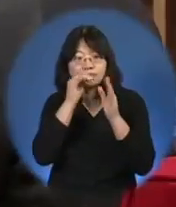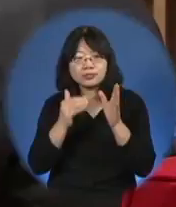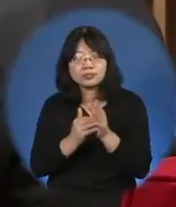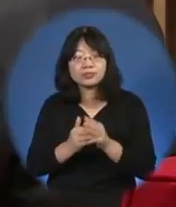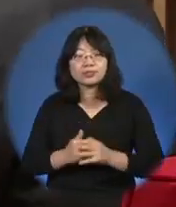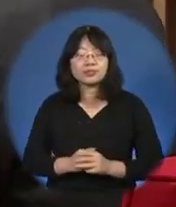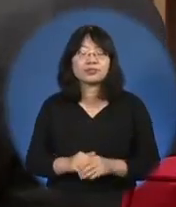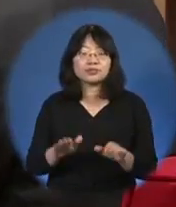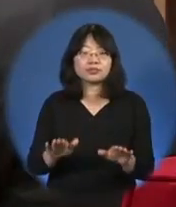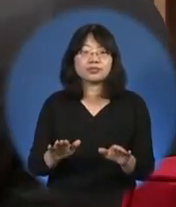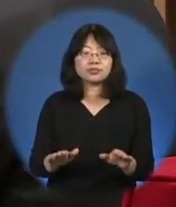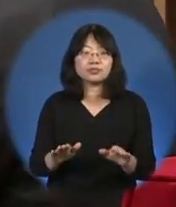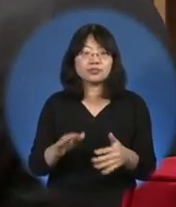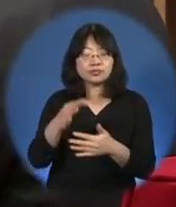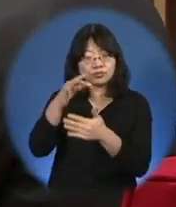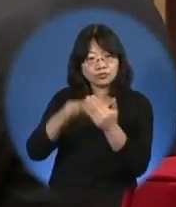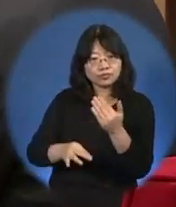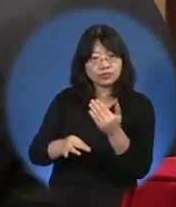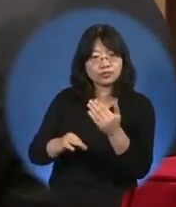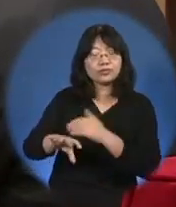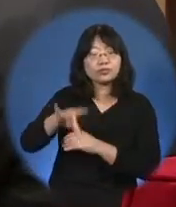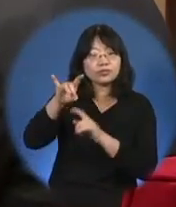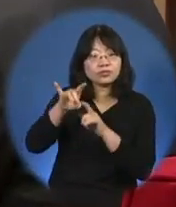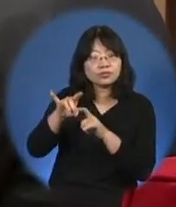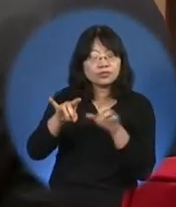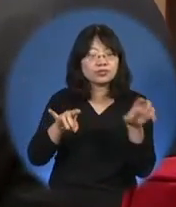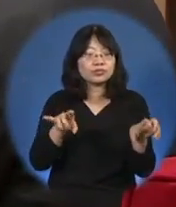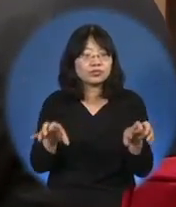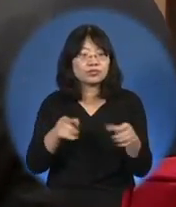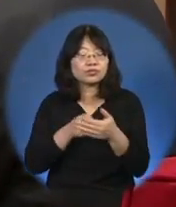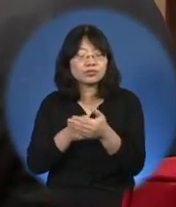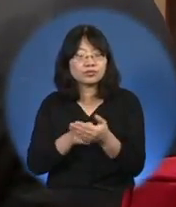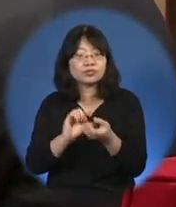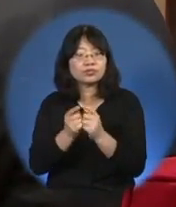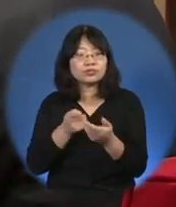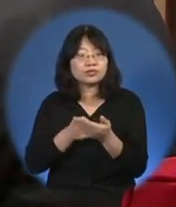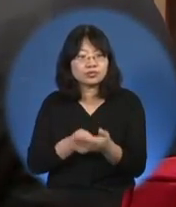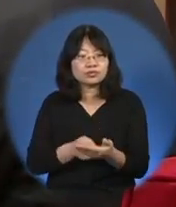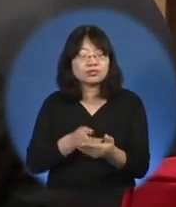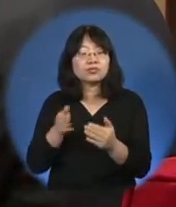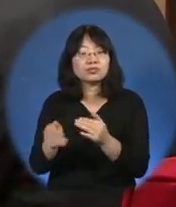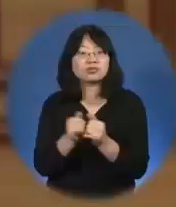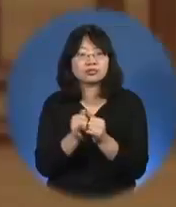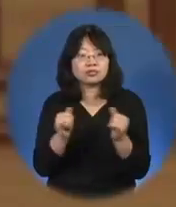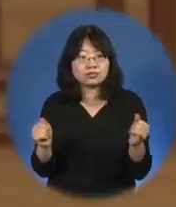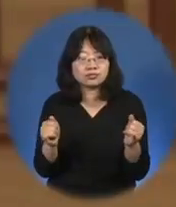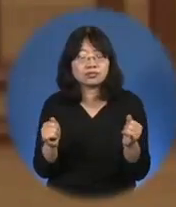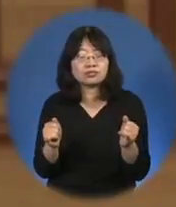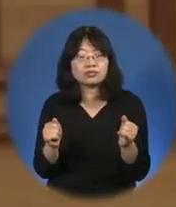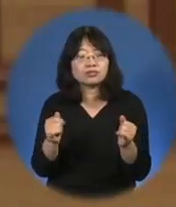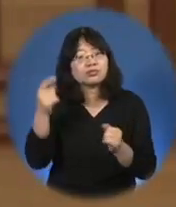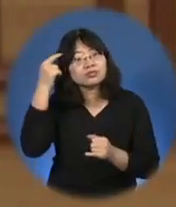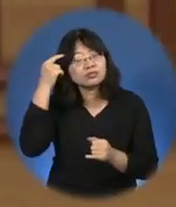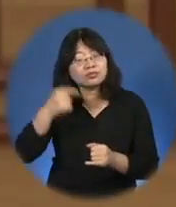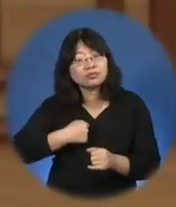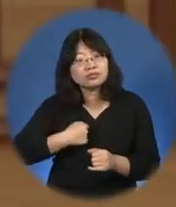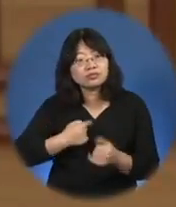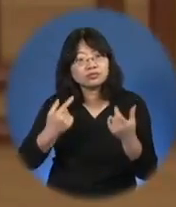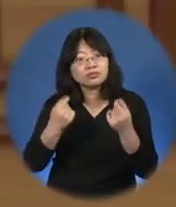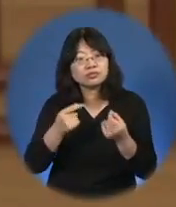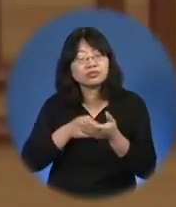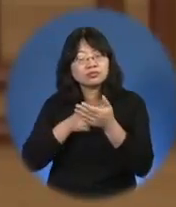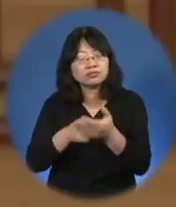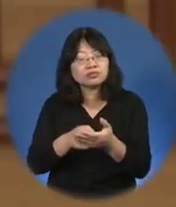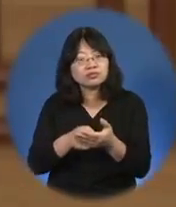예. 이제 순서는 맨 처음에 양쪽 의견을 대변하는 전문가 분들이 왜 내가 이런